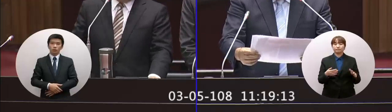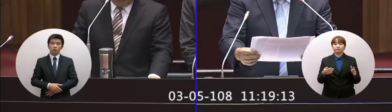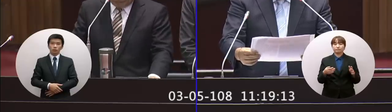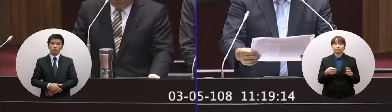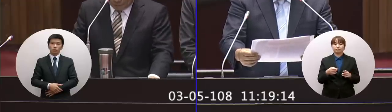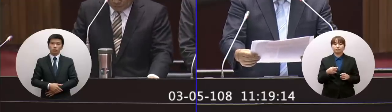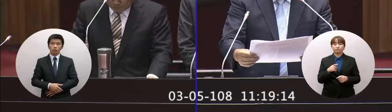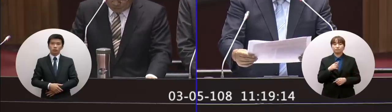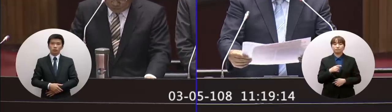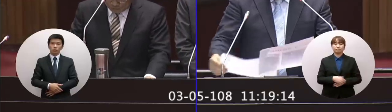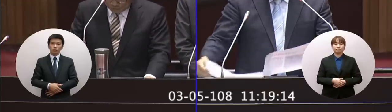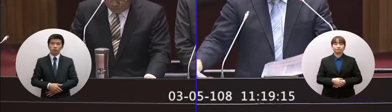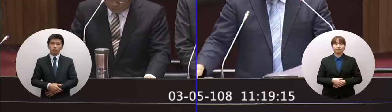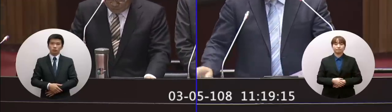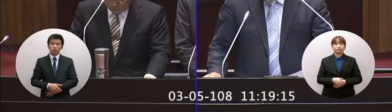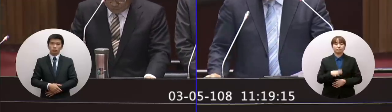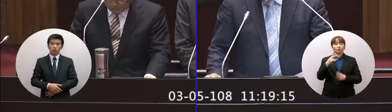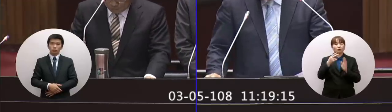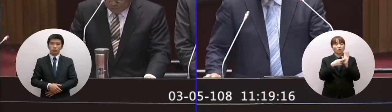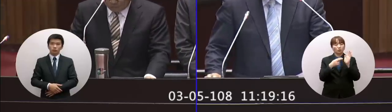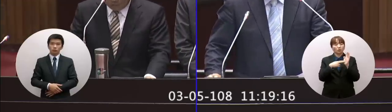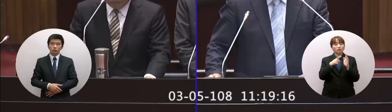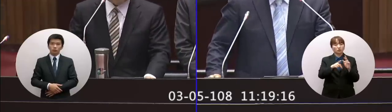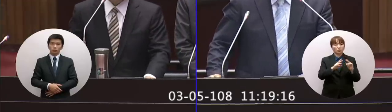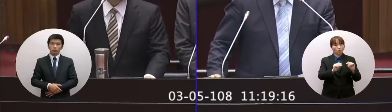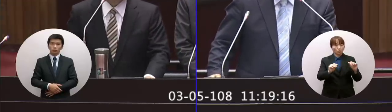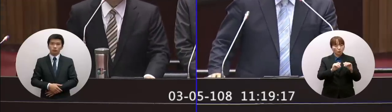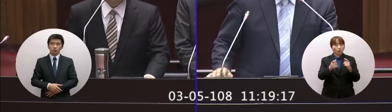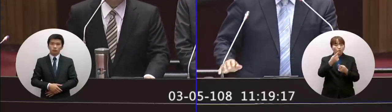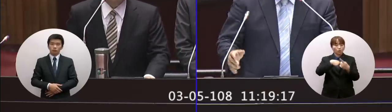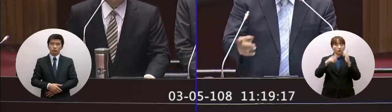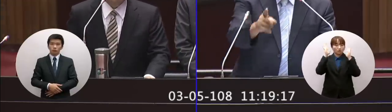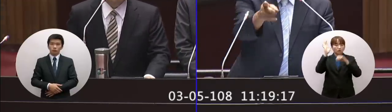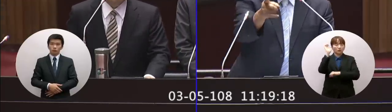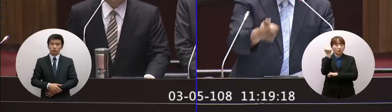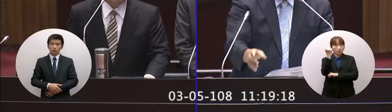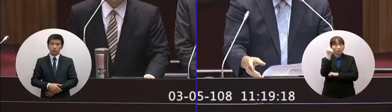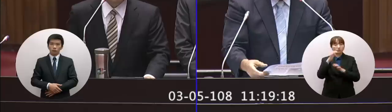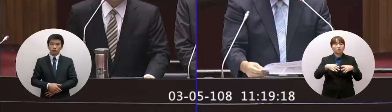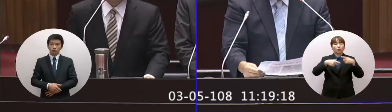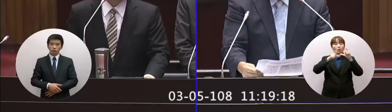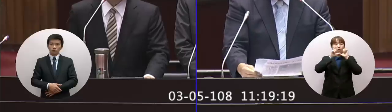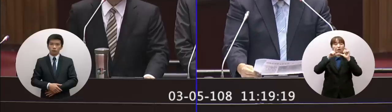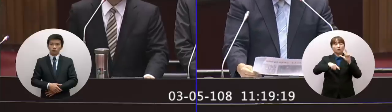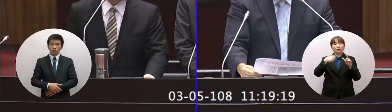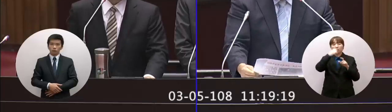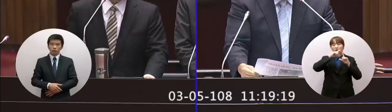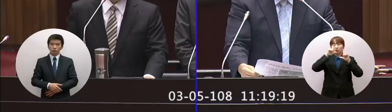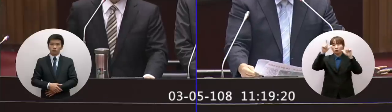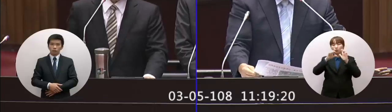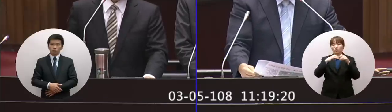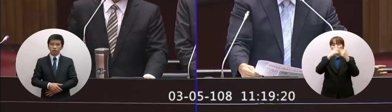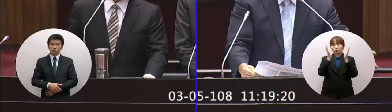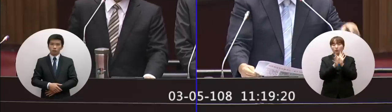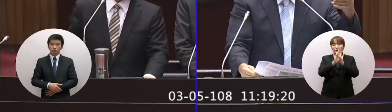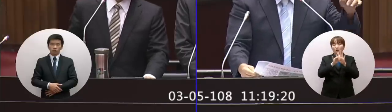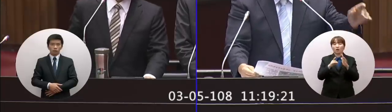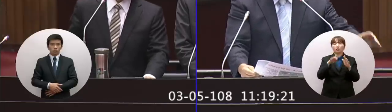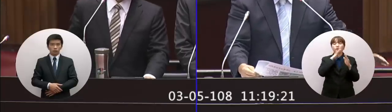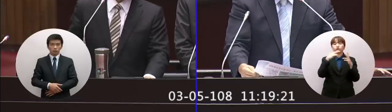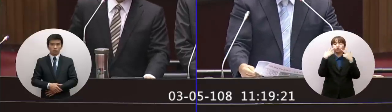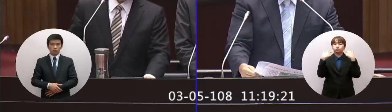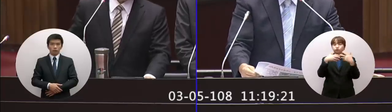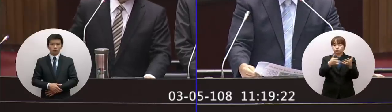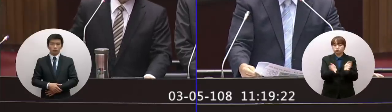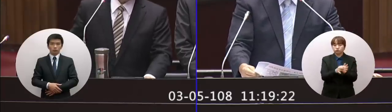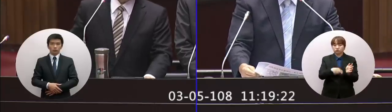在讲这个原住民的土地的转型正义，我们回到都兰部落哈。当时我们就